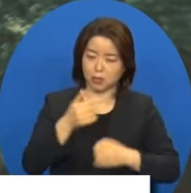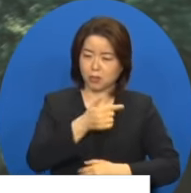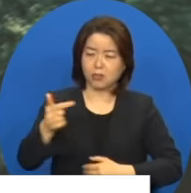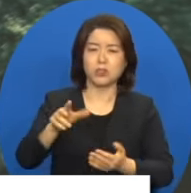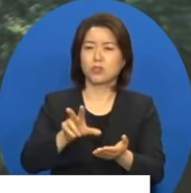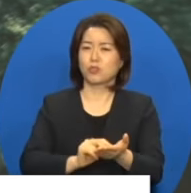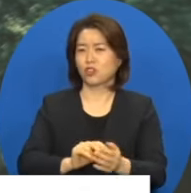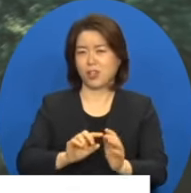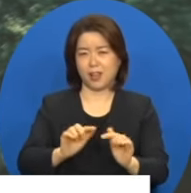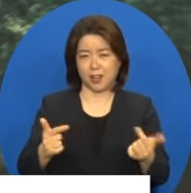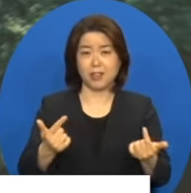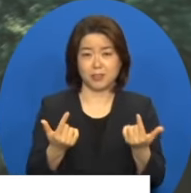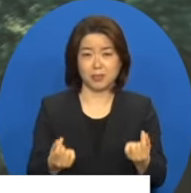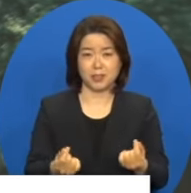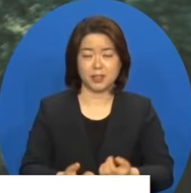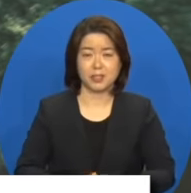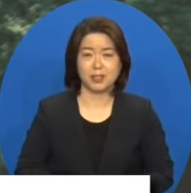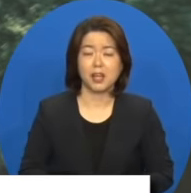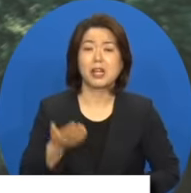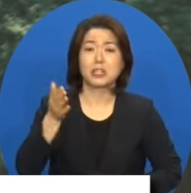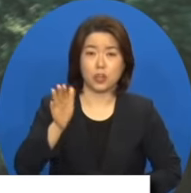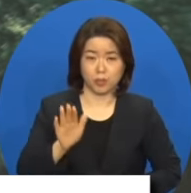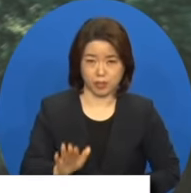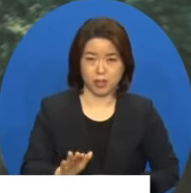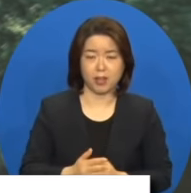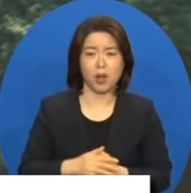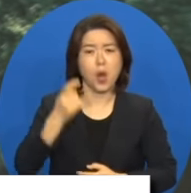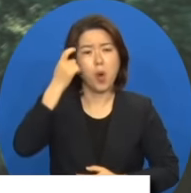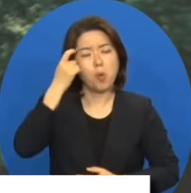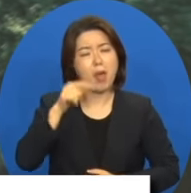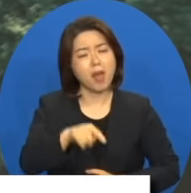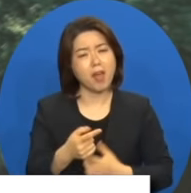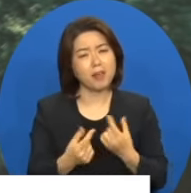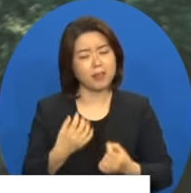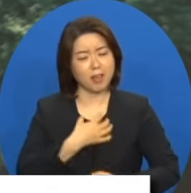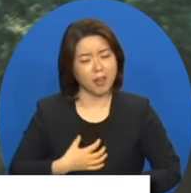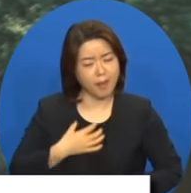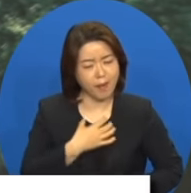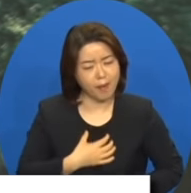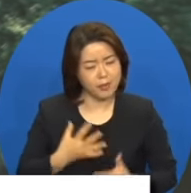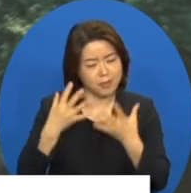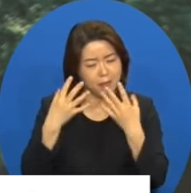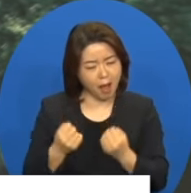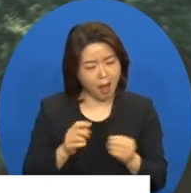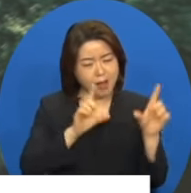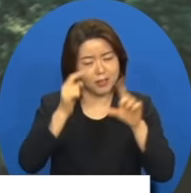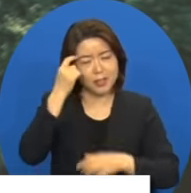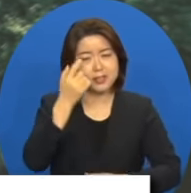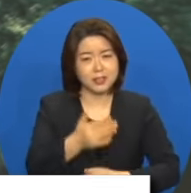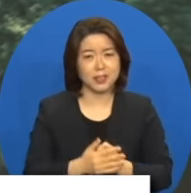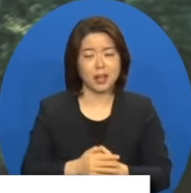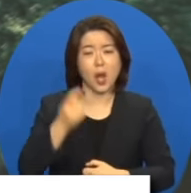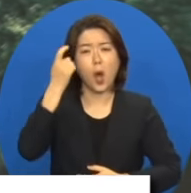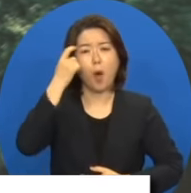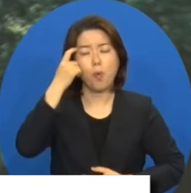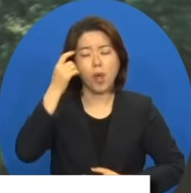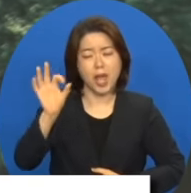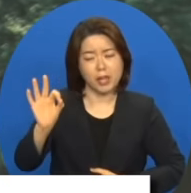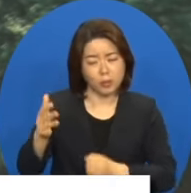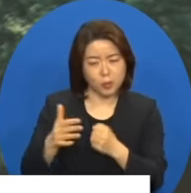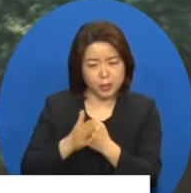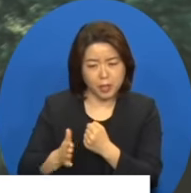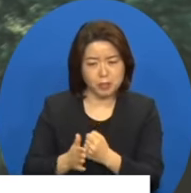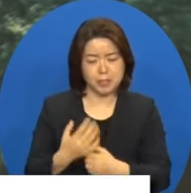문제가 아니더라고요. 그런데 왜 그렇게 걱정하고 사셨을까? 왜 돈 때문에 그렇게